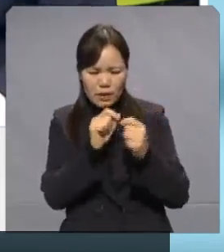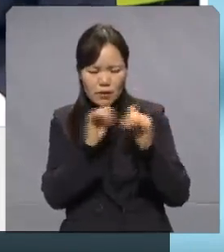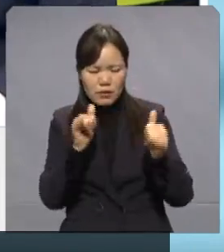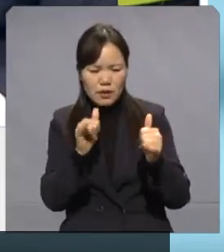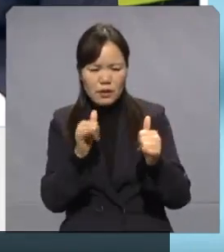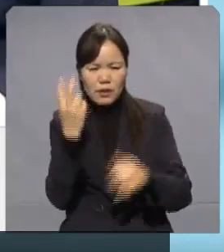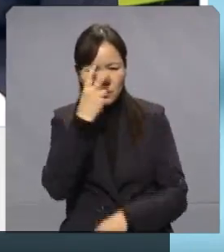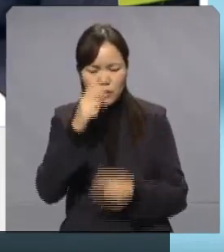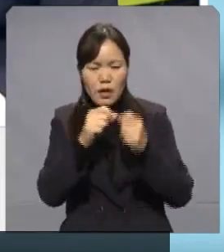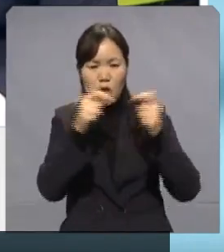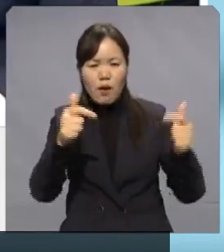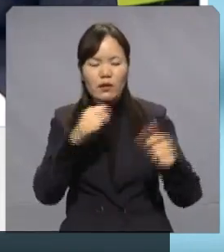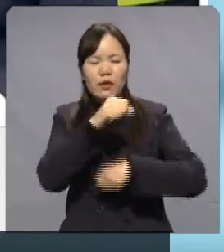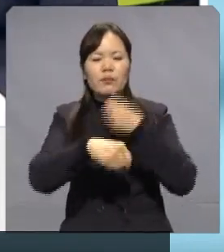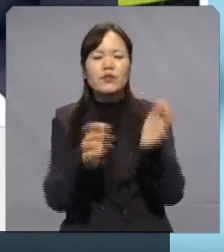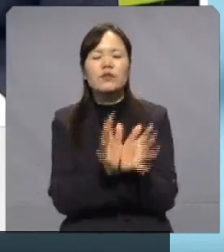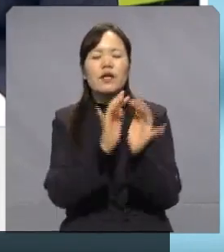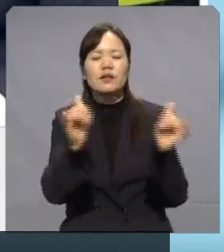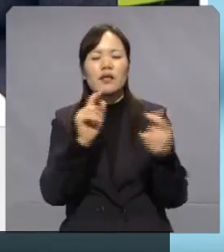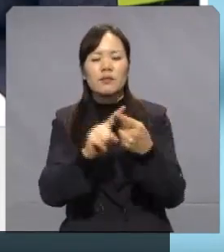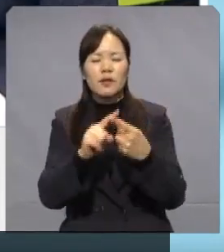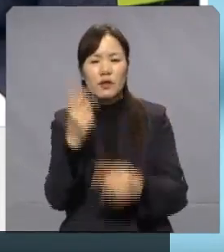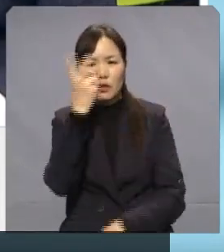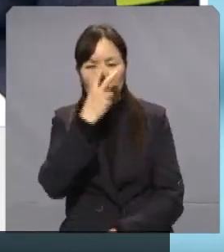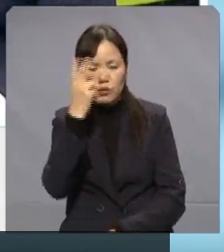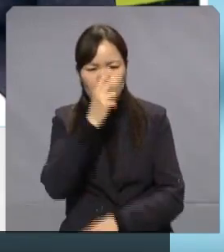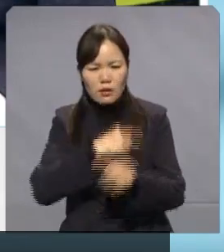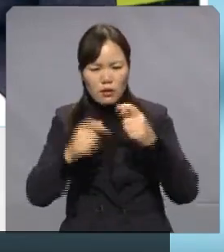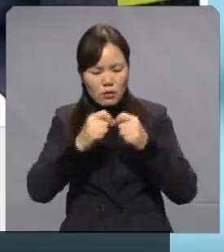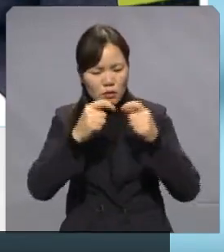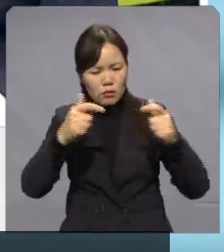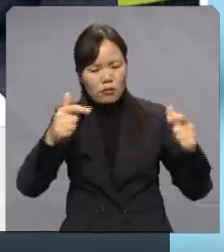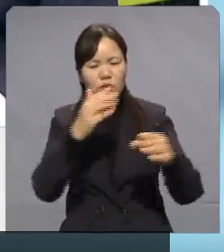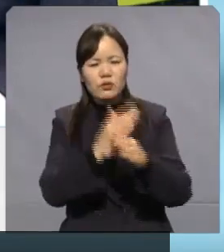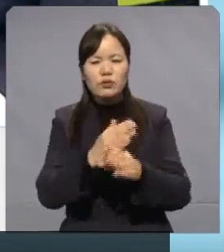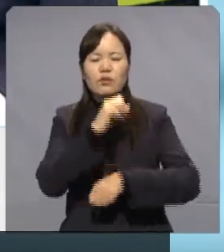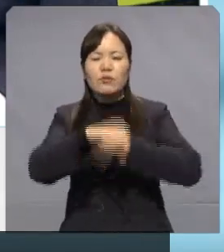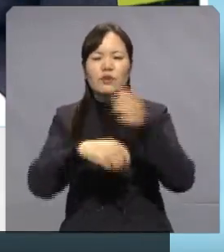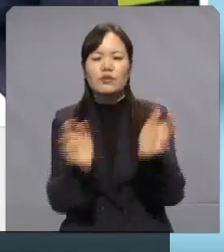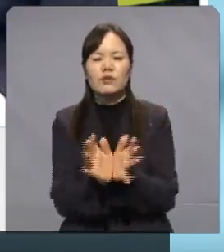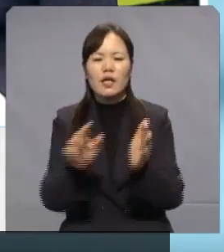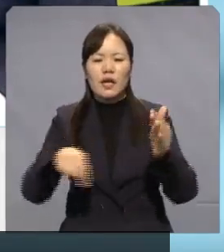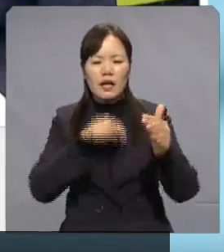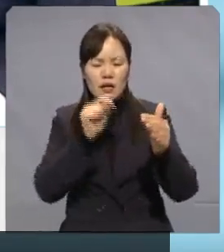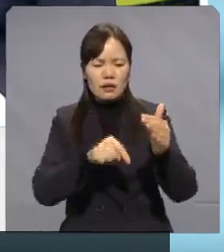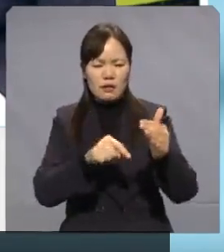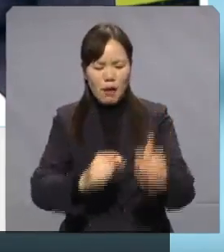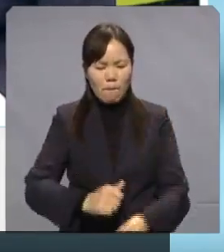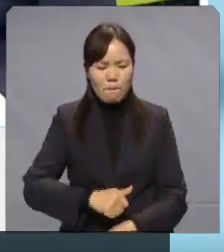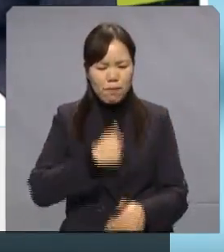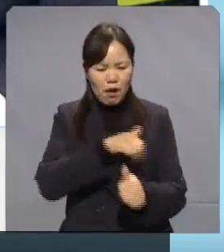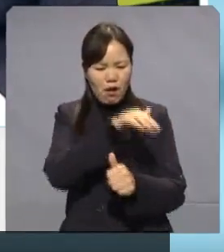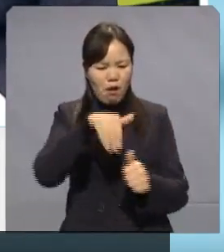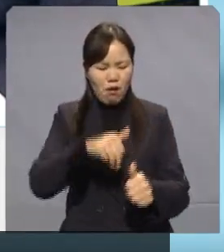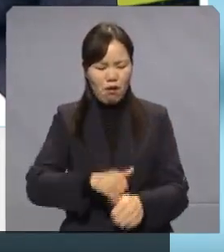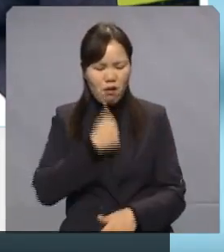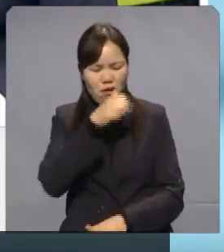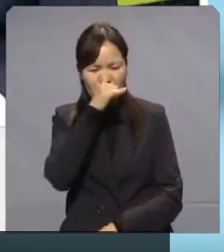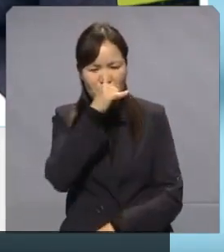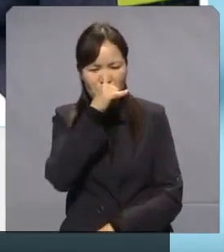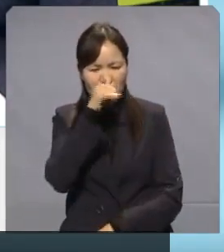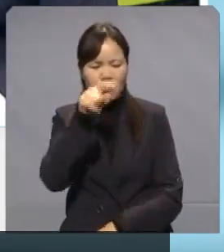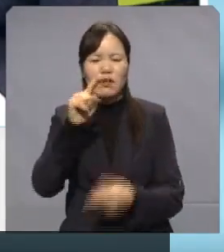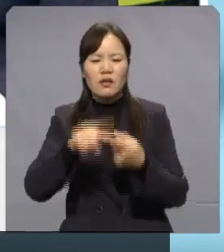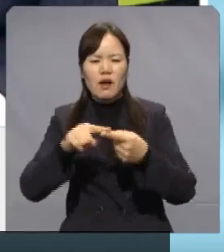됐고, 또 민주당 인사들에 대한 수사가 확대가 되고 있습니다. 민주당 내에서는 격양된 분위기가 있는데, 이것들에